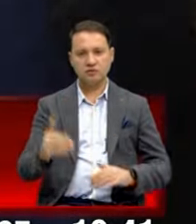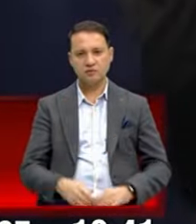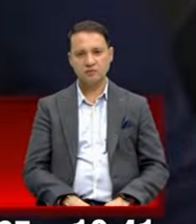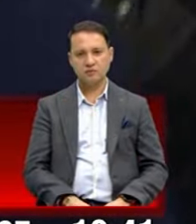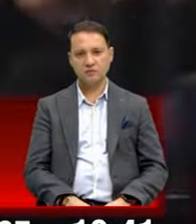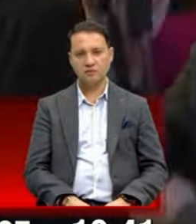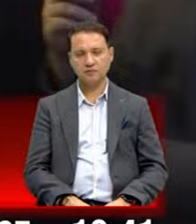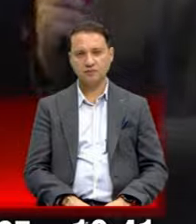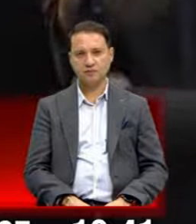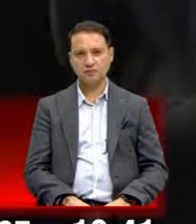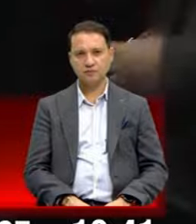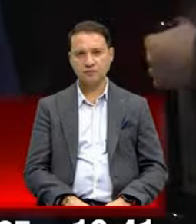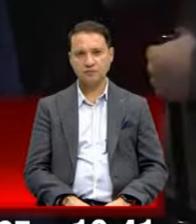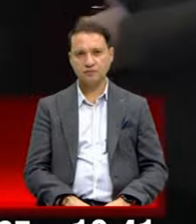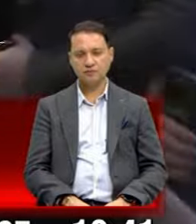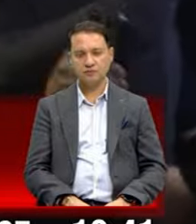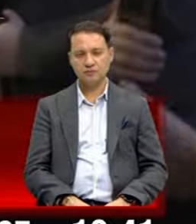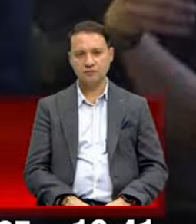çıkarıldı.